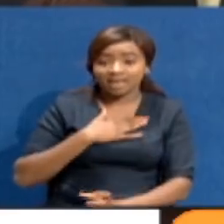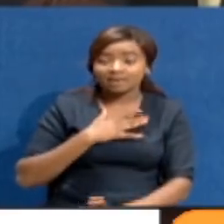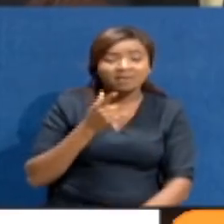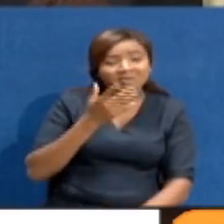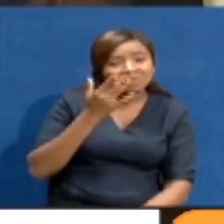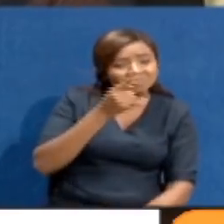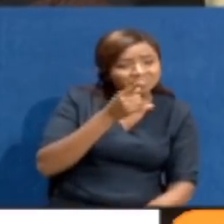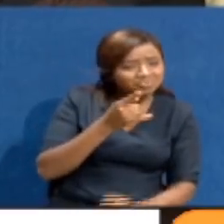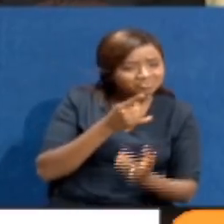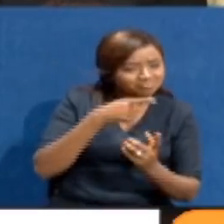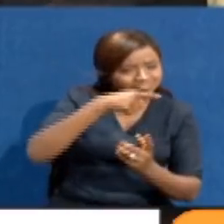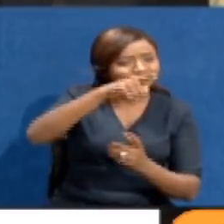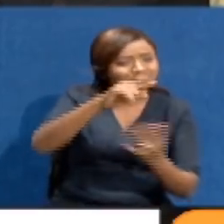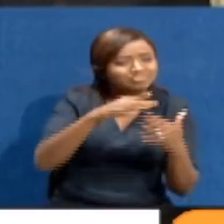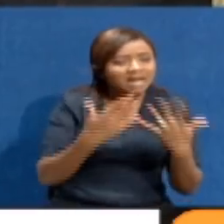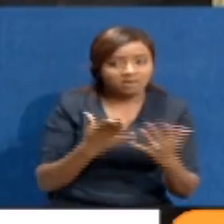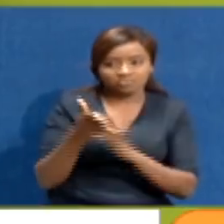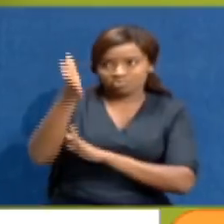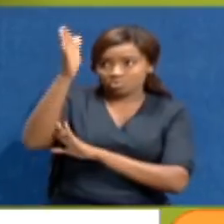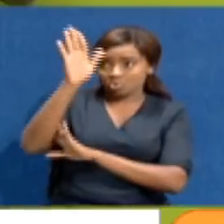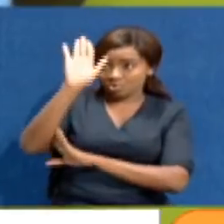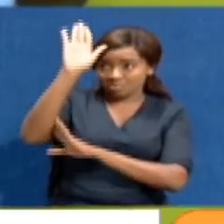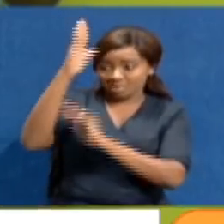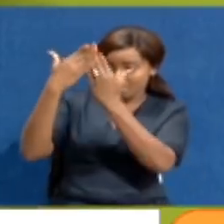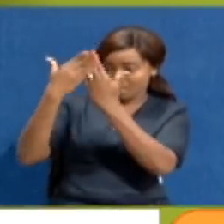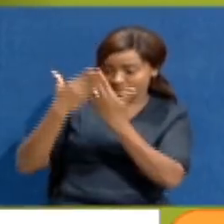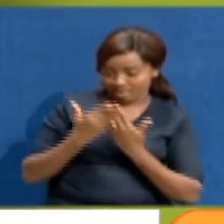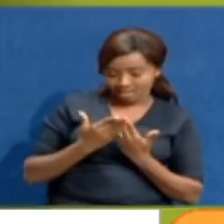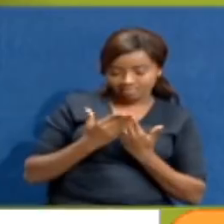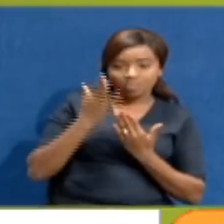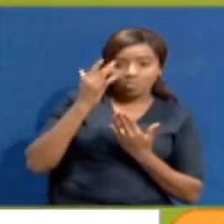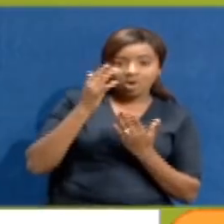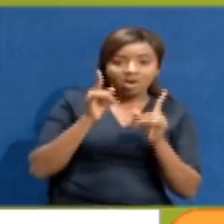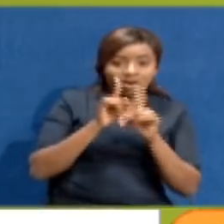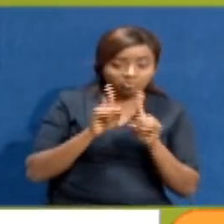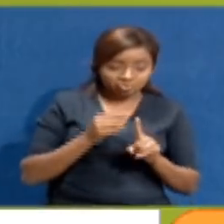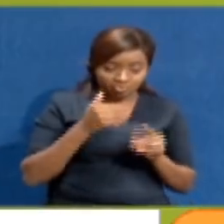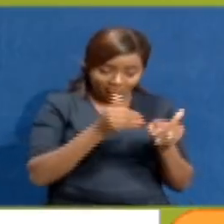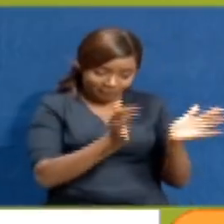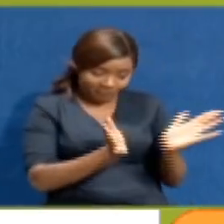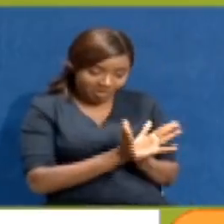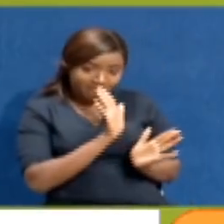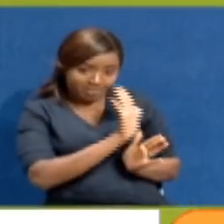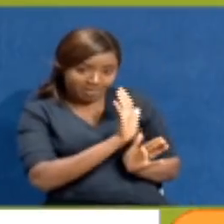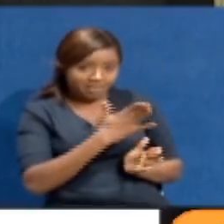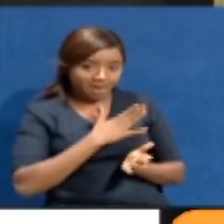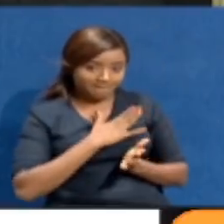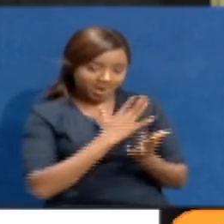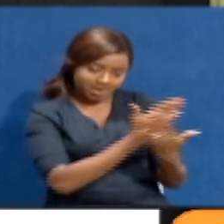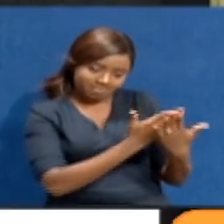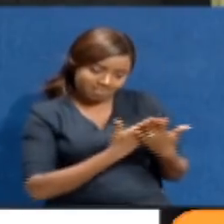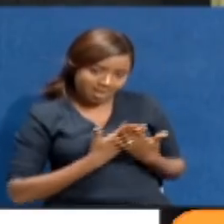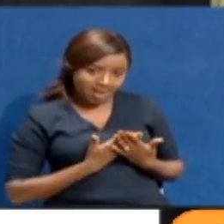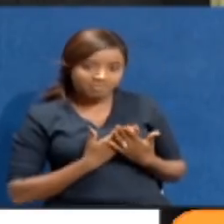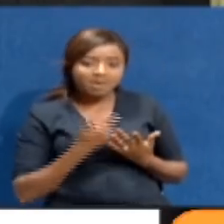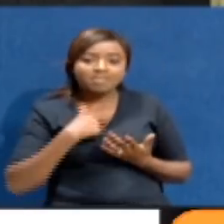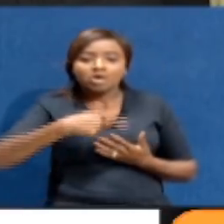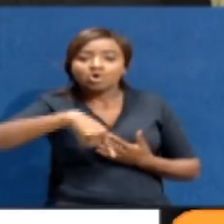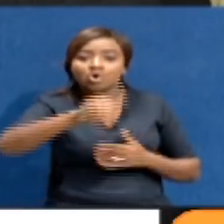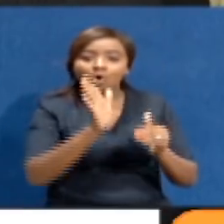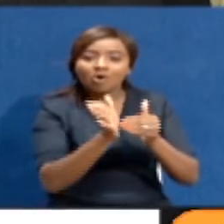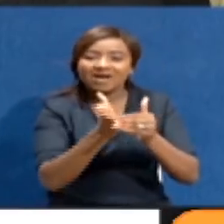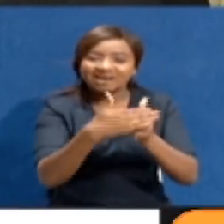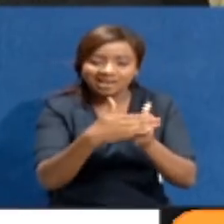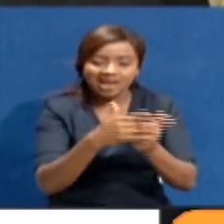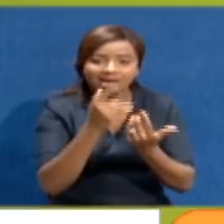tu amenisaidia kufika pale nimefika. Kitu moja, nilikuwa na familia ilikuwa very supportive. Kunipeleka rehab